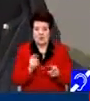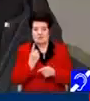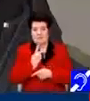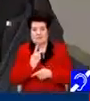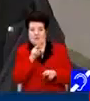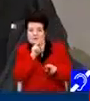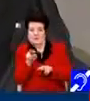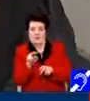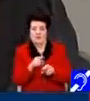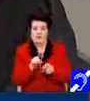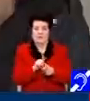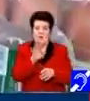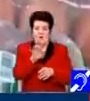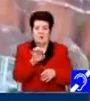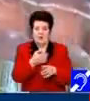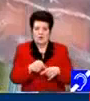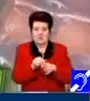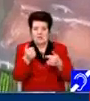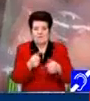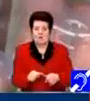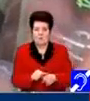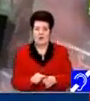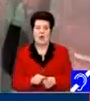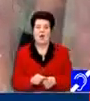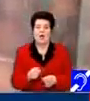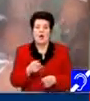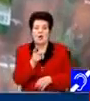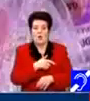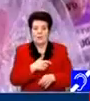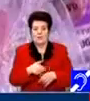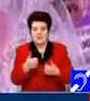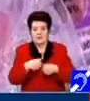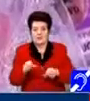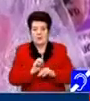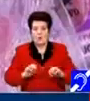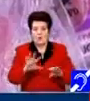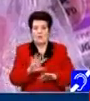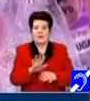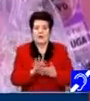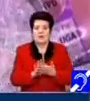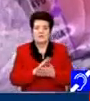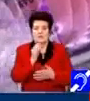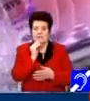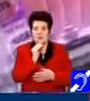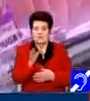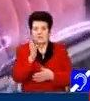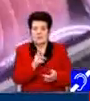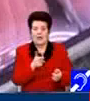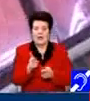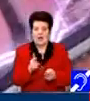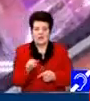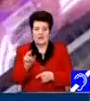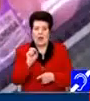ca un câine asupra acestor formule. Comisia Europeană a promis că metodologia comună de testare a calității produselor va fi gata în aprilie